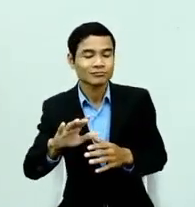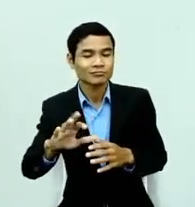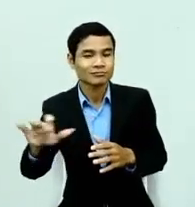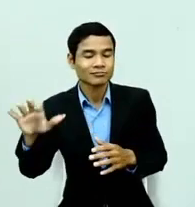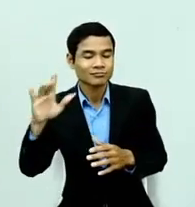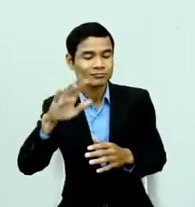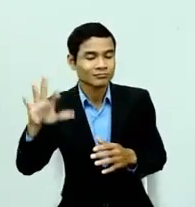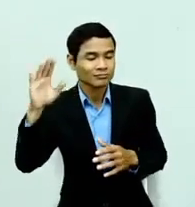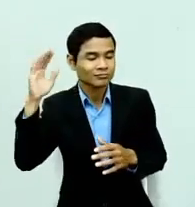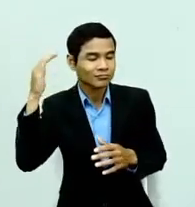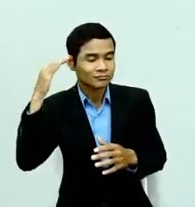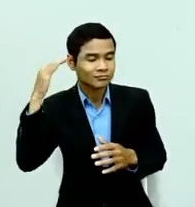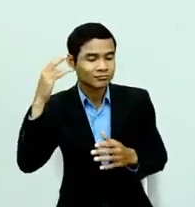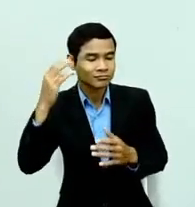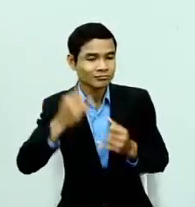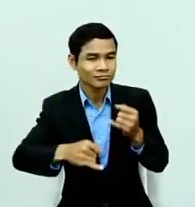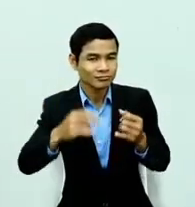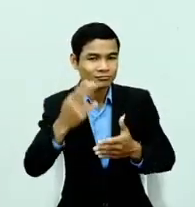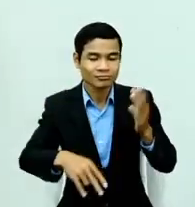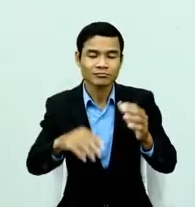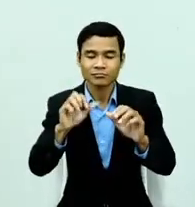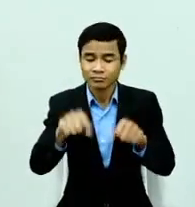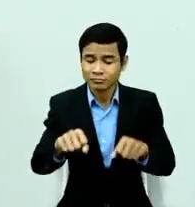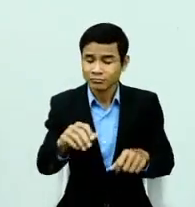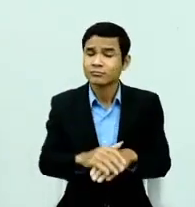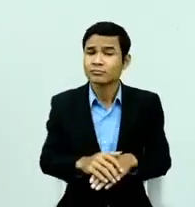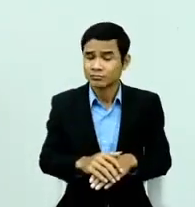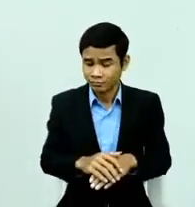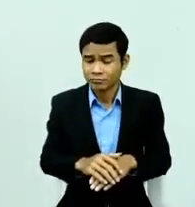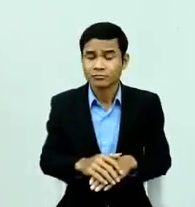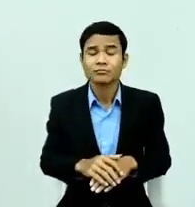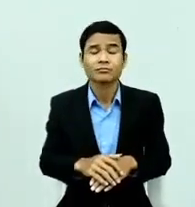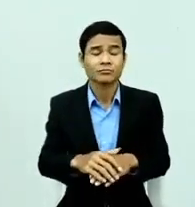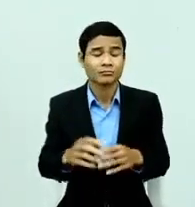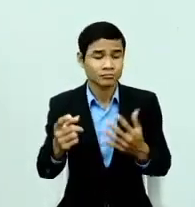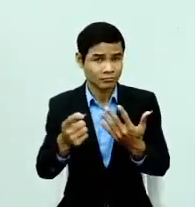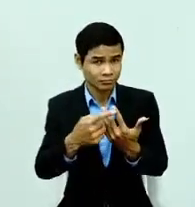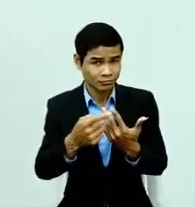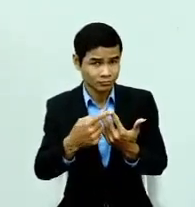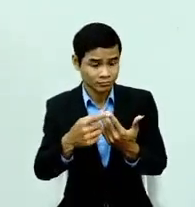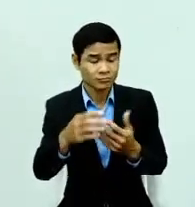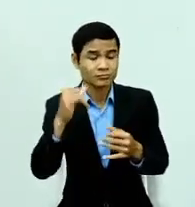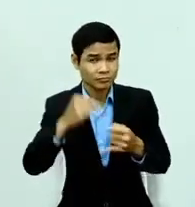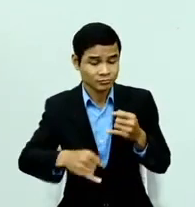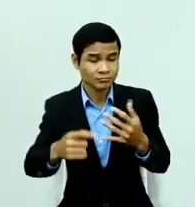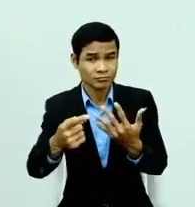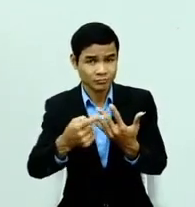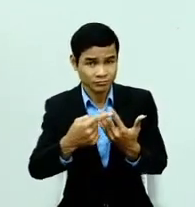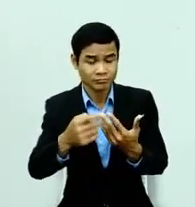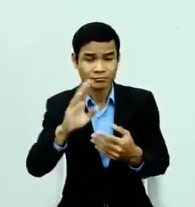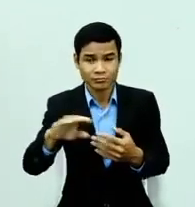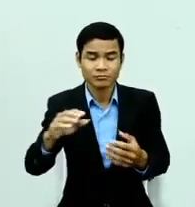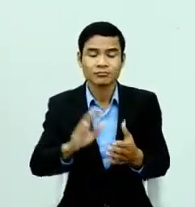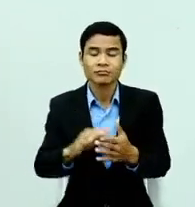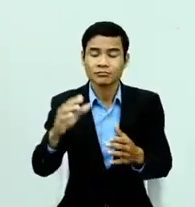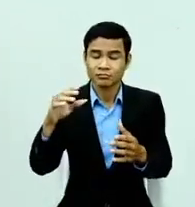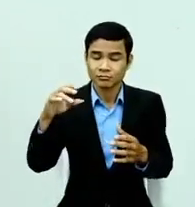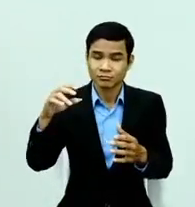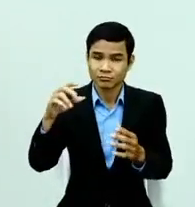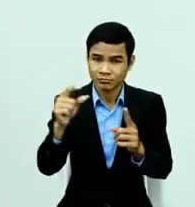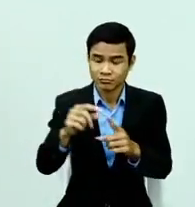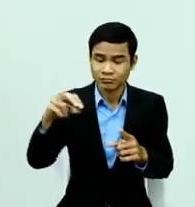con, chá bịa cho cứ miên sâu chó ở con sẽ làm này cùng lần thiệt nhé